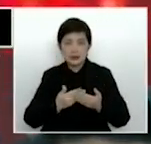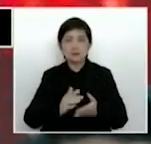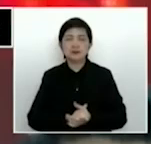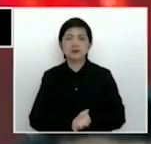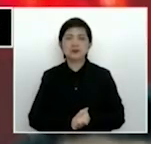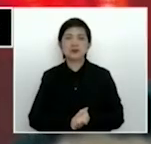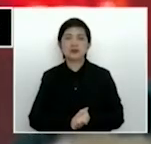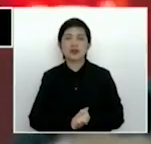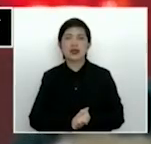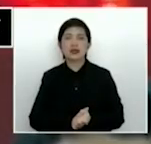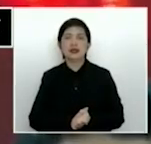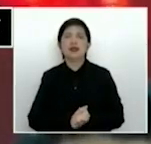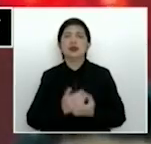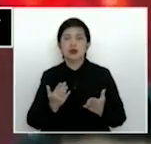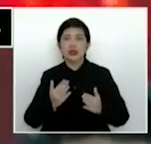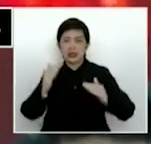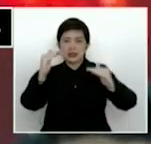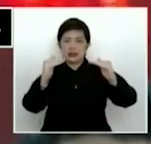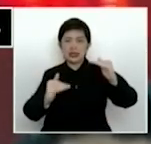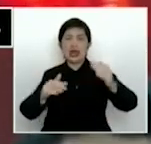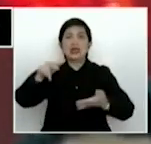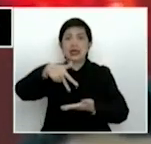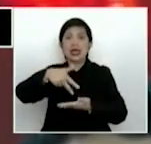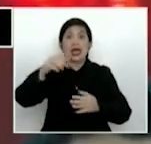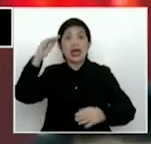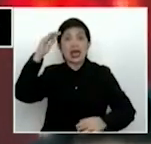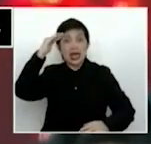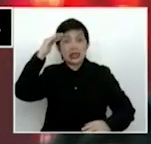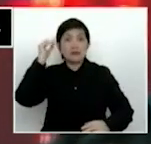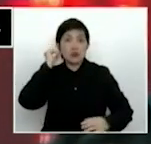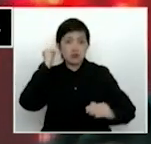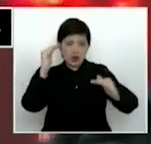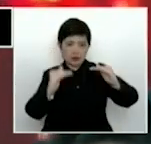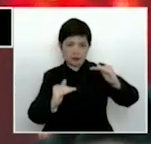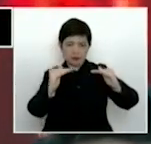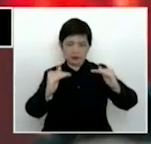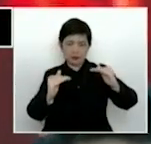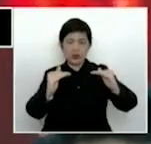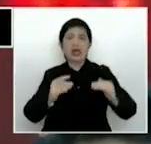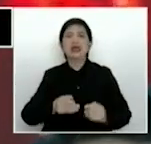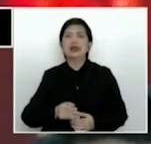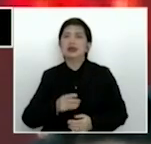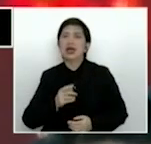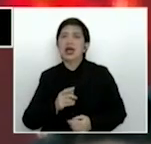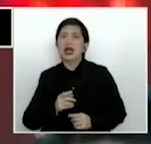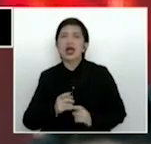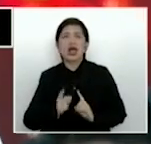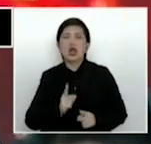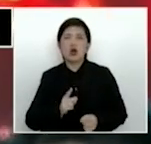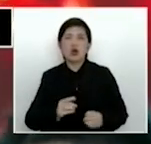Makasih keseteraan gender seharusnya terjadi ketika kita bersikap